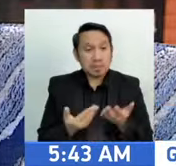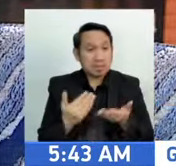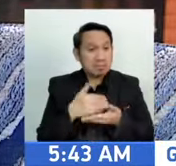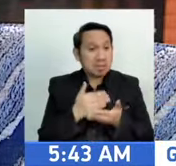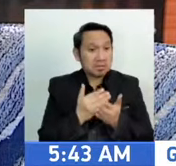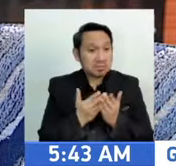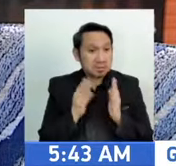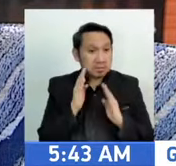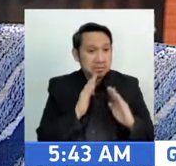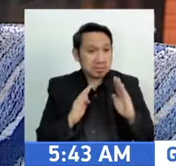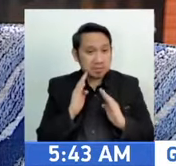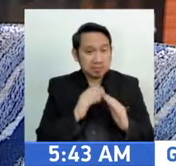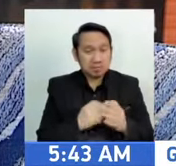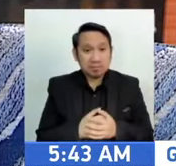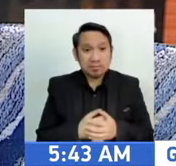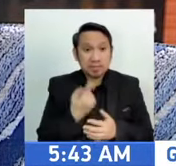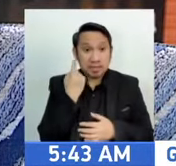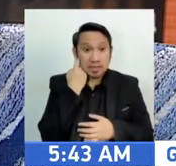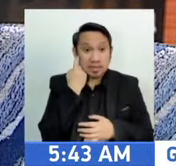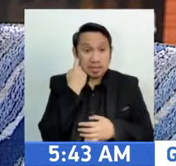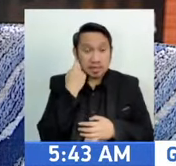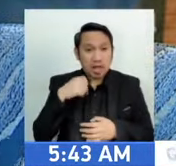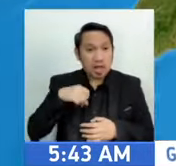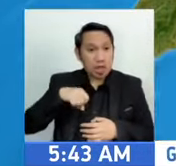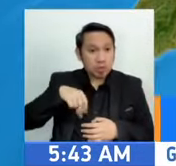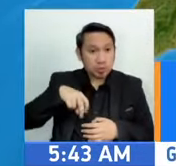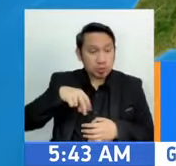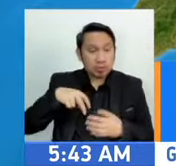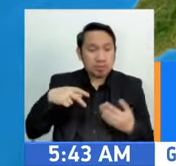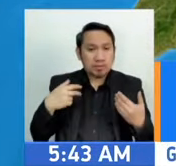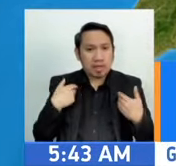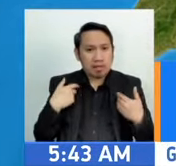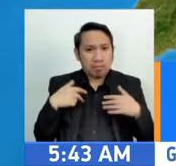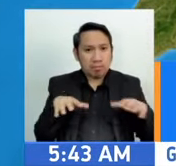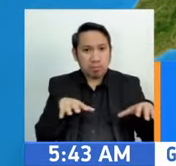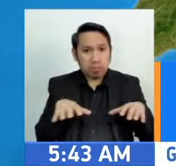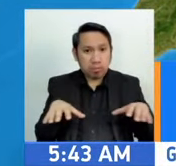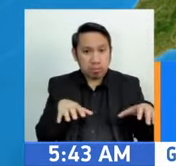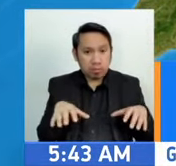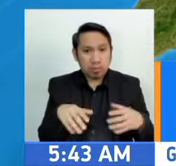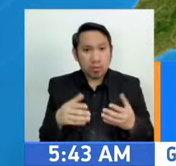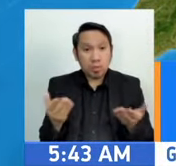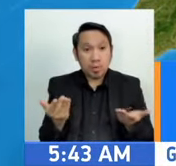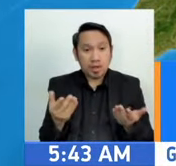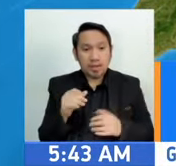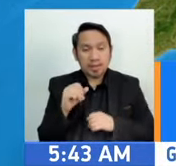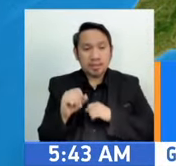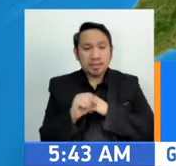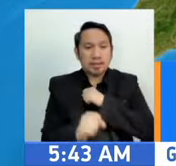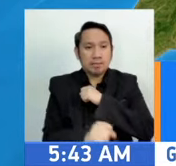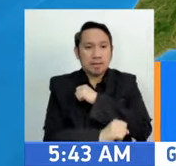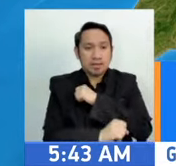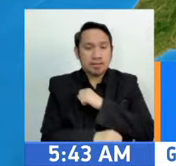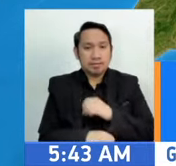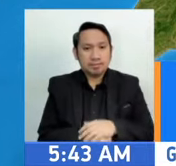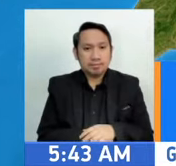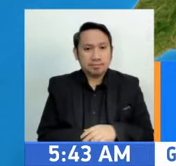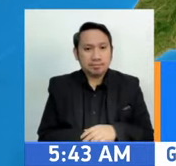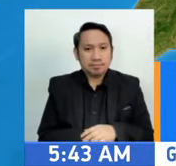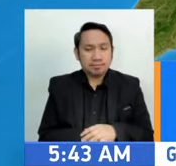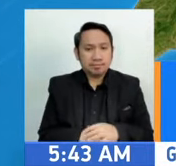alas 12 kanina, dinig ng magnitude 5.1 na lindol ang Dolores sa Eastern Samar. Tectonic ang dahilan nito ayon sa